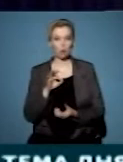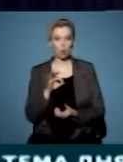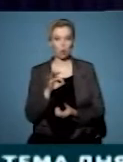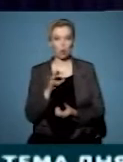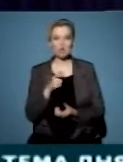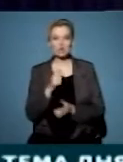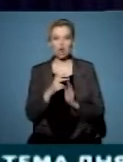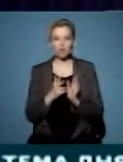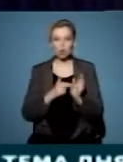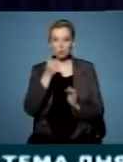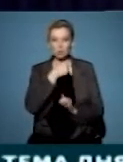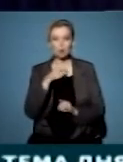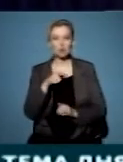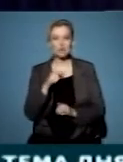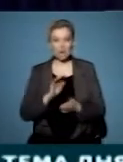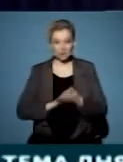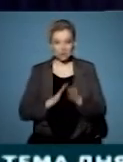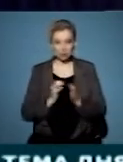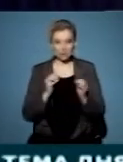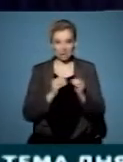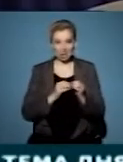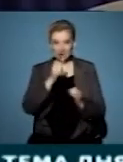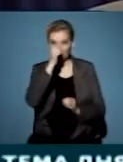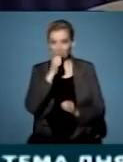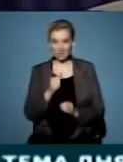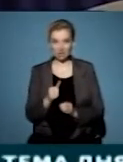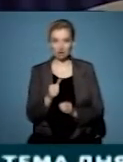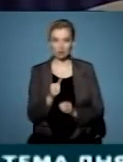за 18-й рік, за станом за 10 місяців,